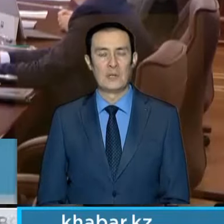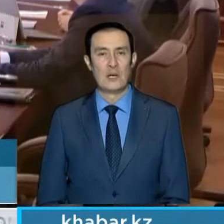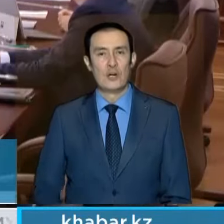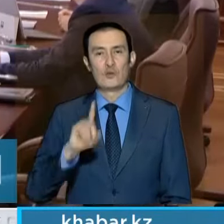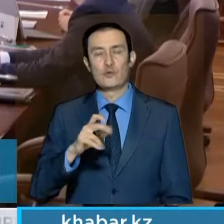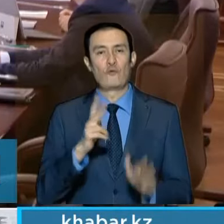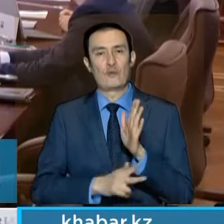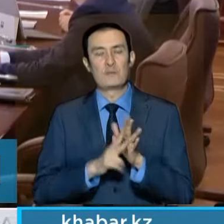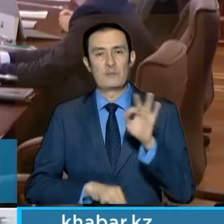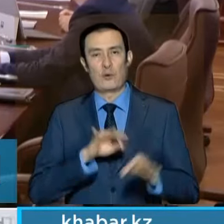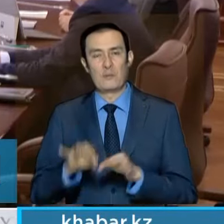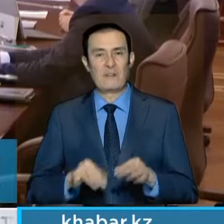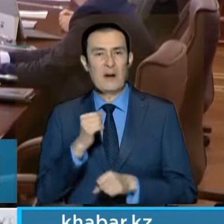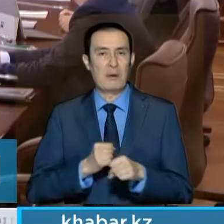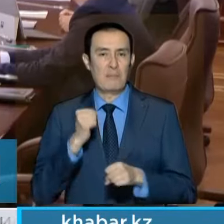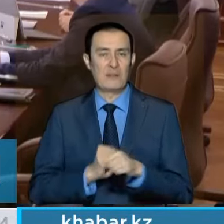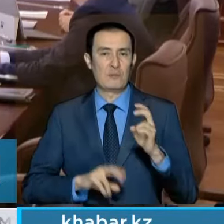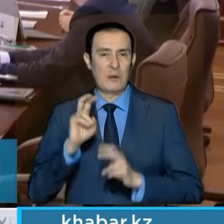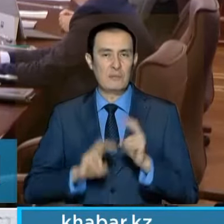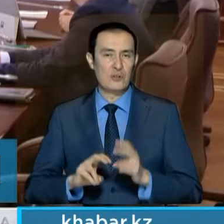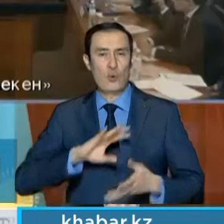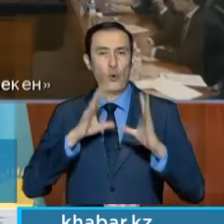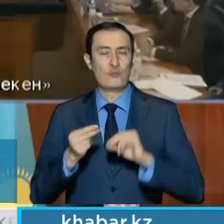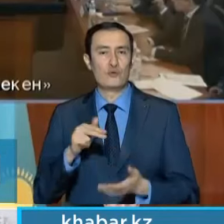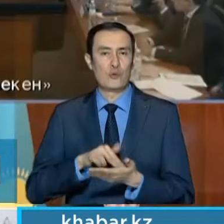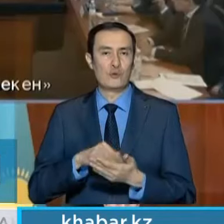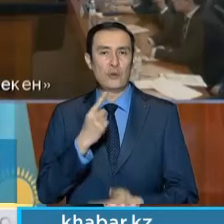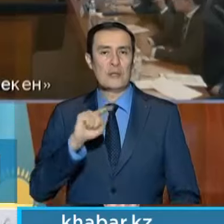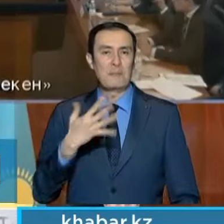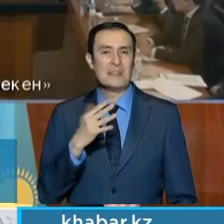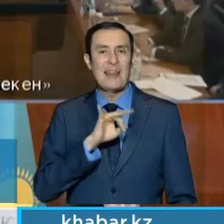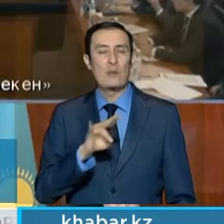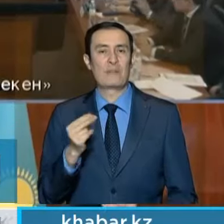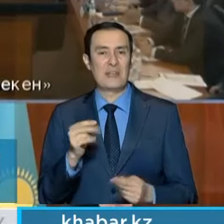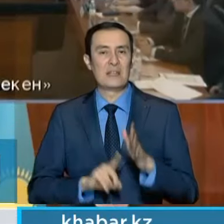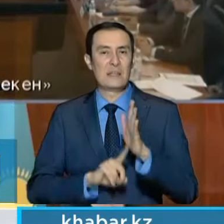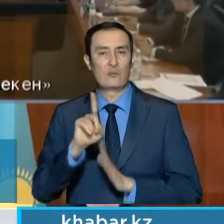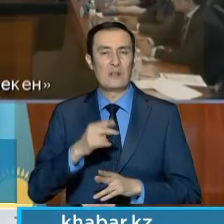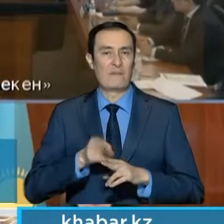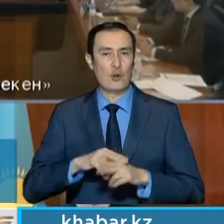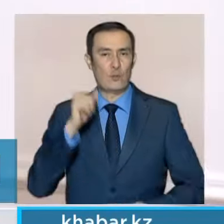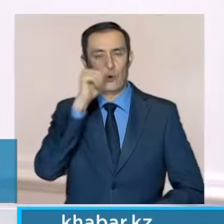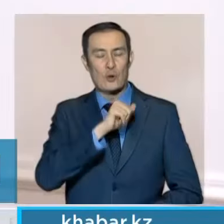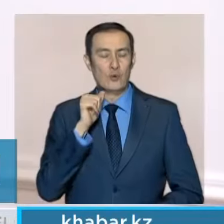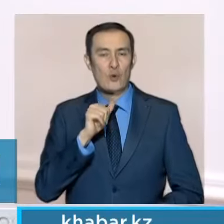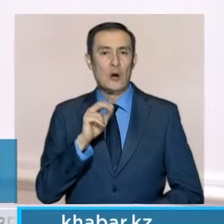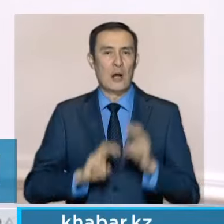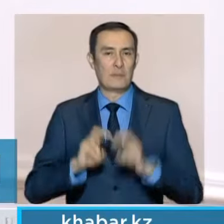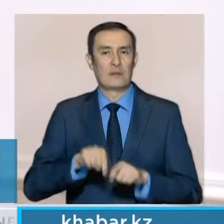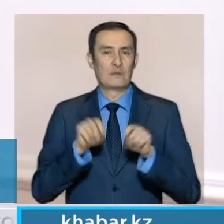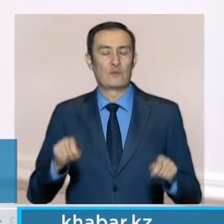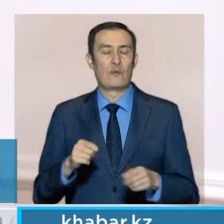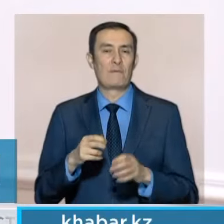180 проектов в обрабатывающей промышленности общей стоимостью полтора триллиона тенге намерены запустить в этом году в вот объектов позволит